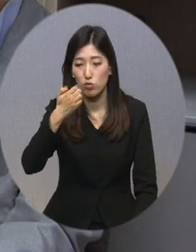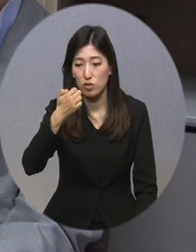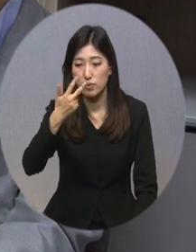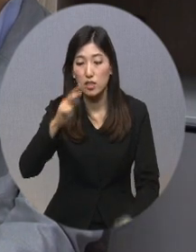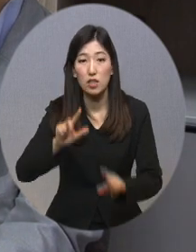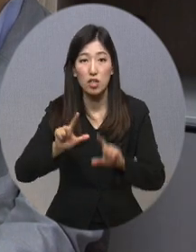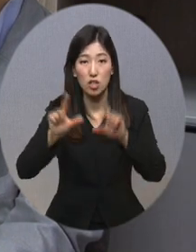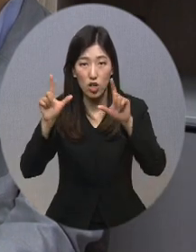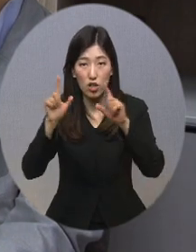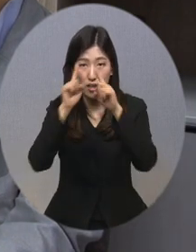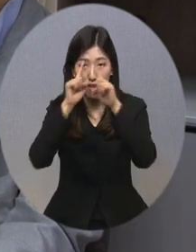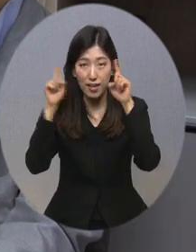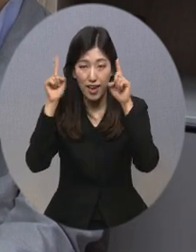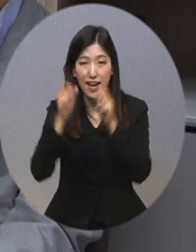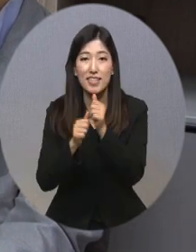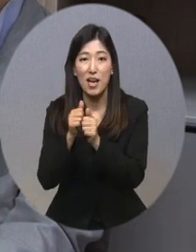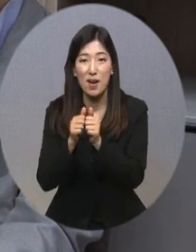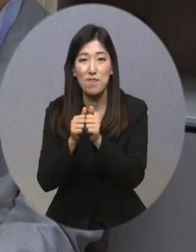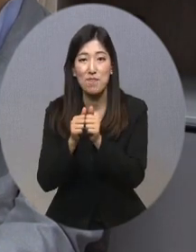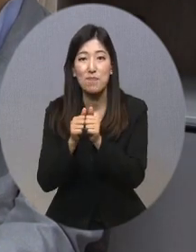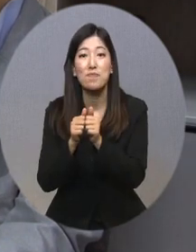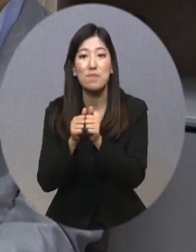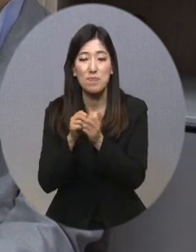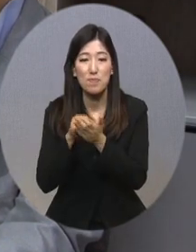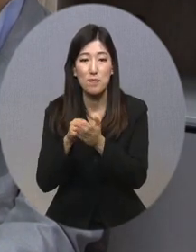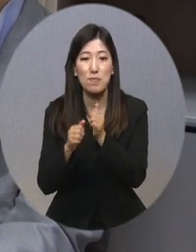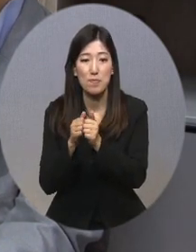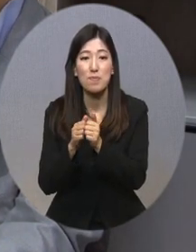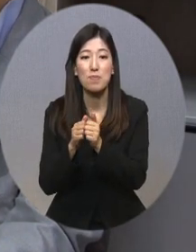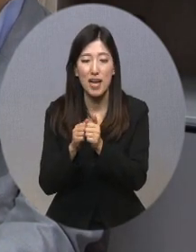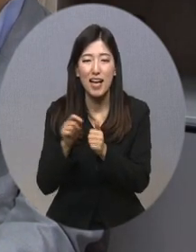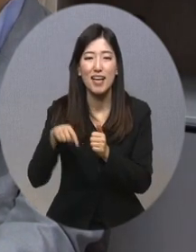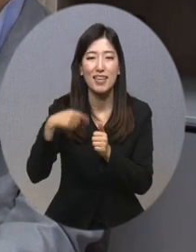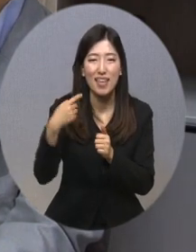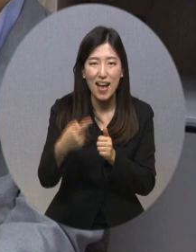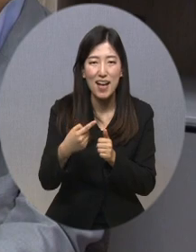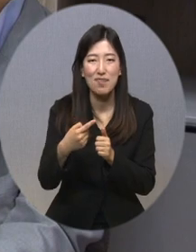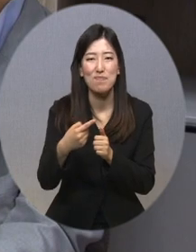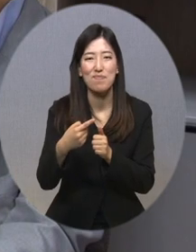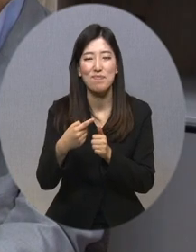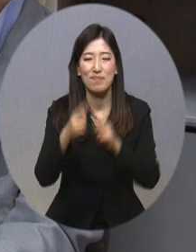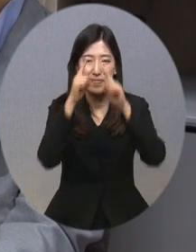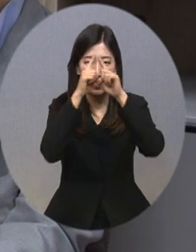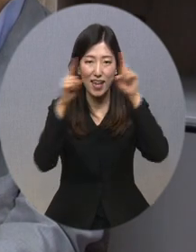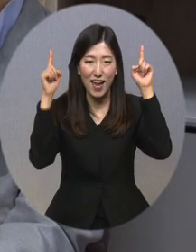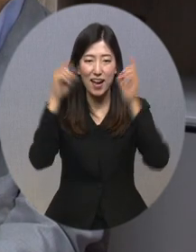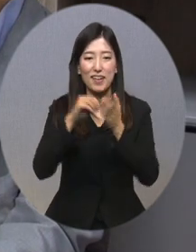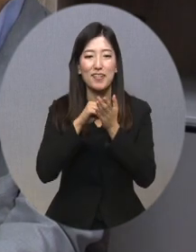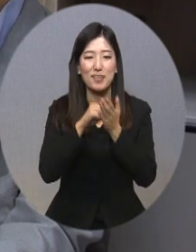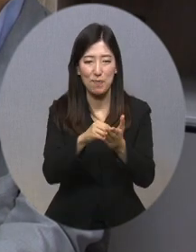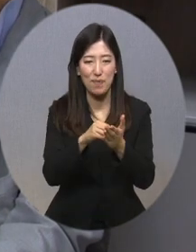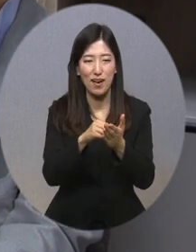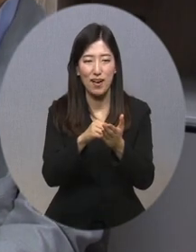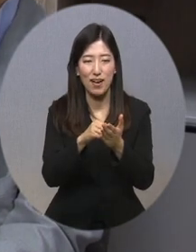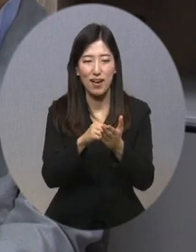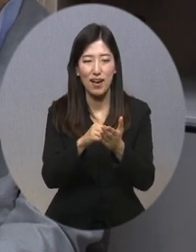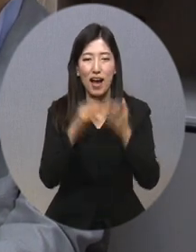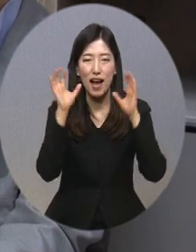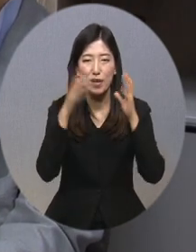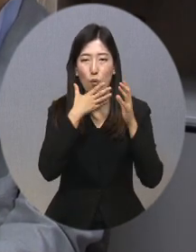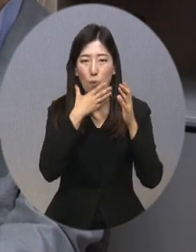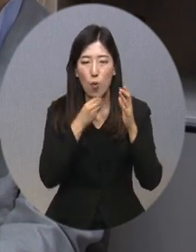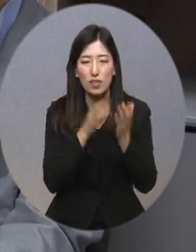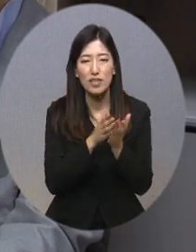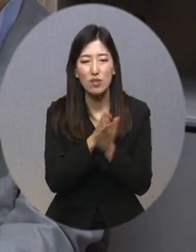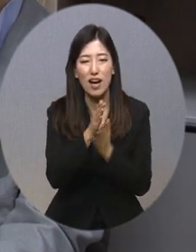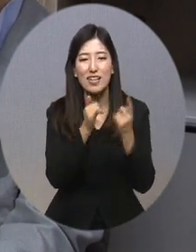이제 남서울대학교 거기 이제 아동복지학과로 1회 입학생으로 들어갔어요. 네.